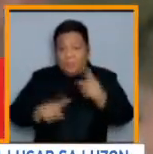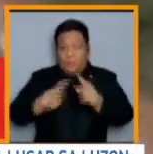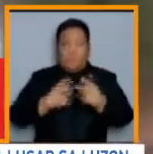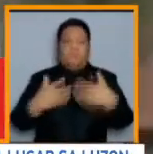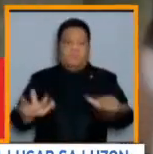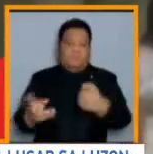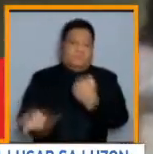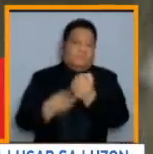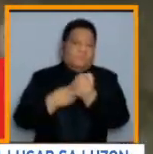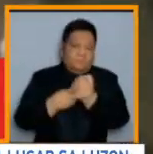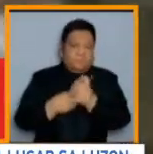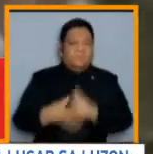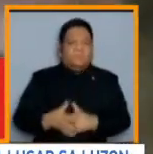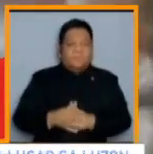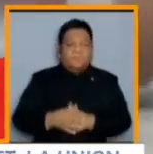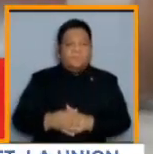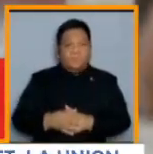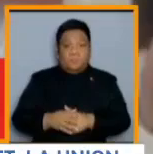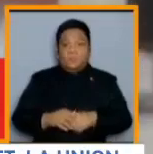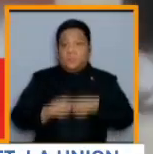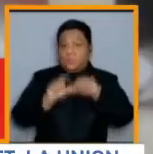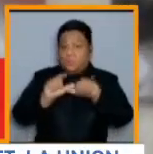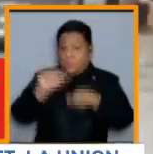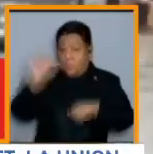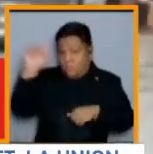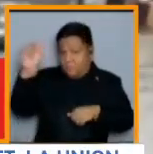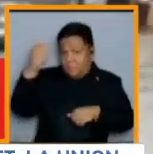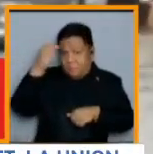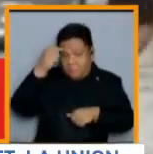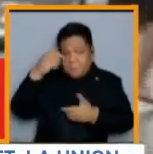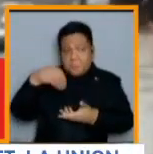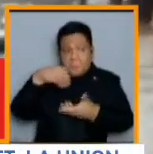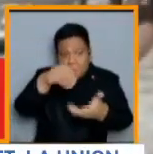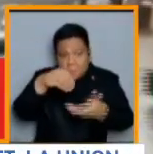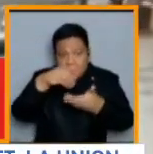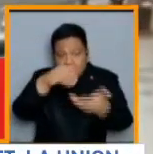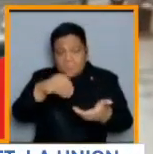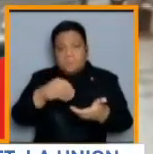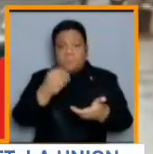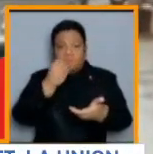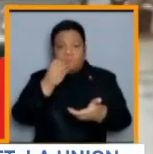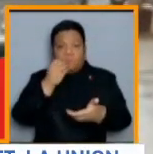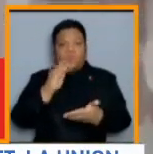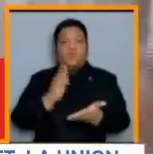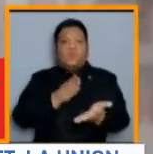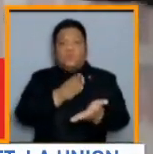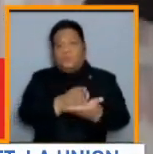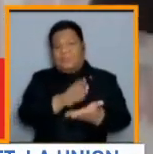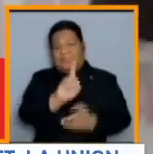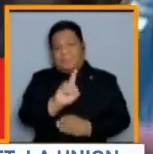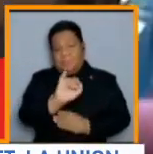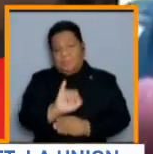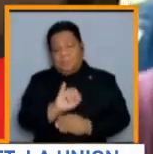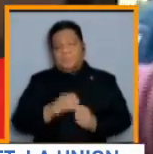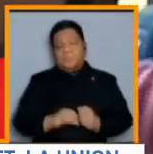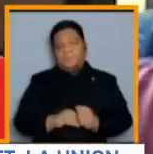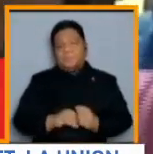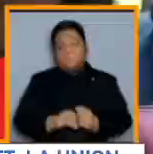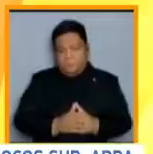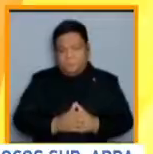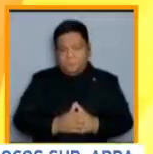ahensya ng gobyerno ng mga relief goods, food packs sa Dinagat Islands. Tuloy rin ang pamigay ng ayuda sa mga